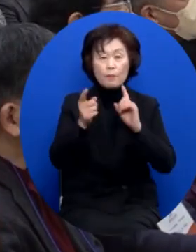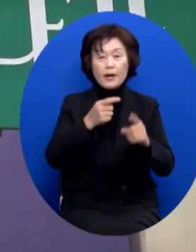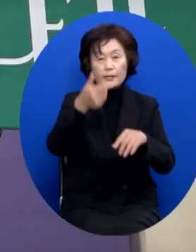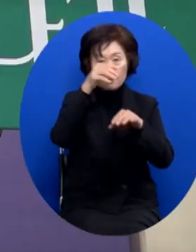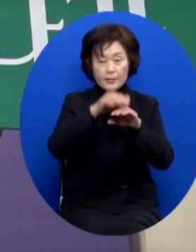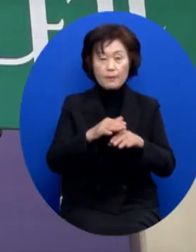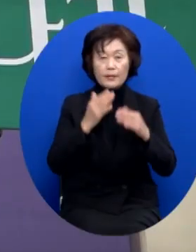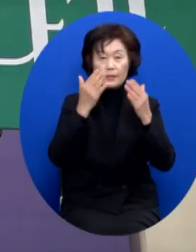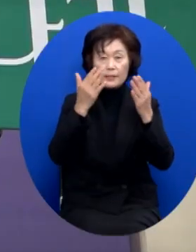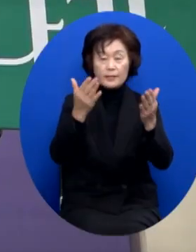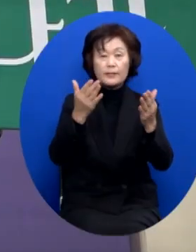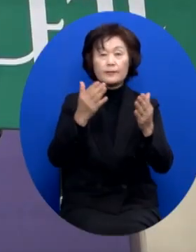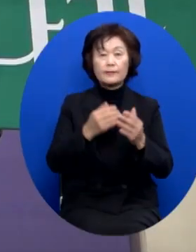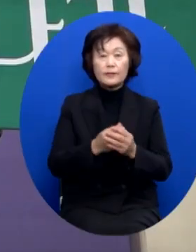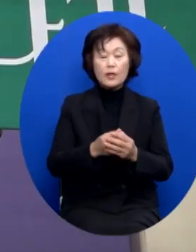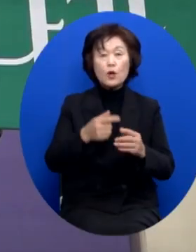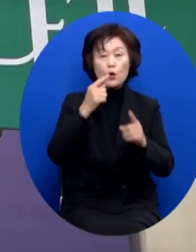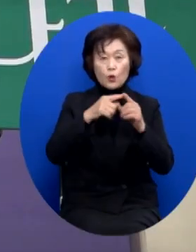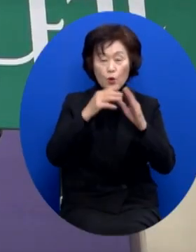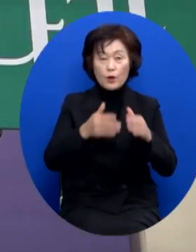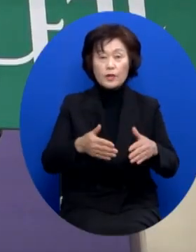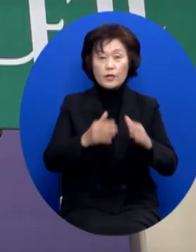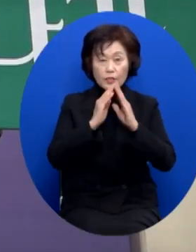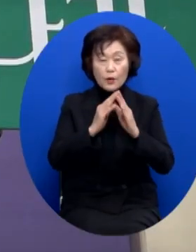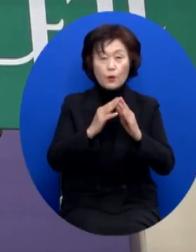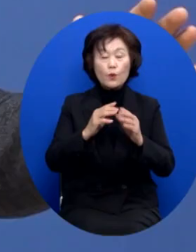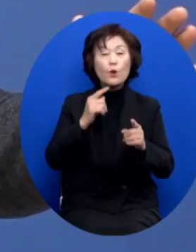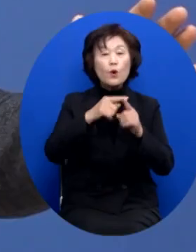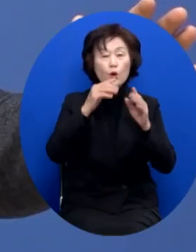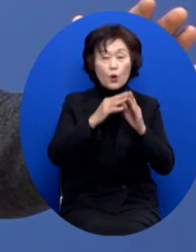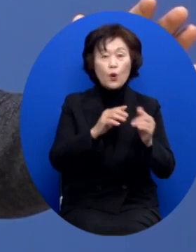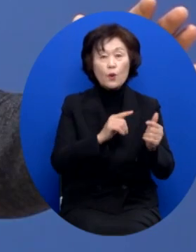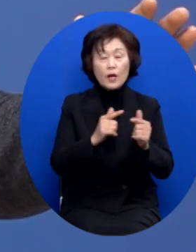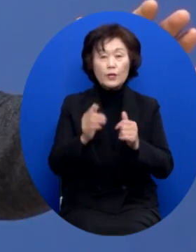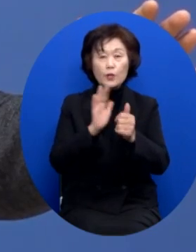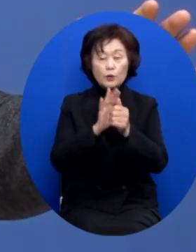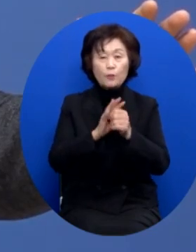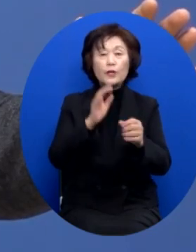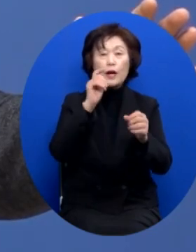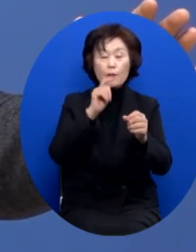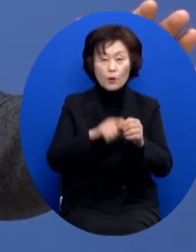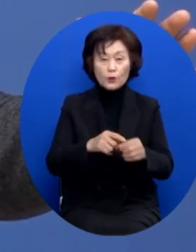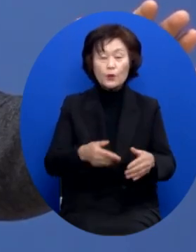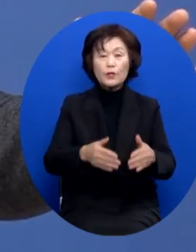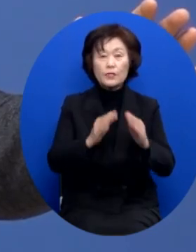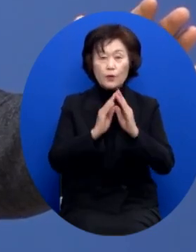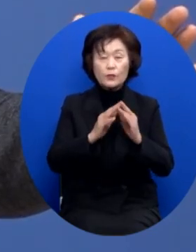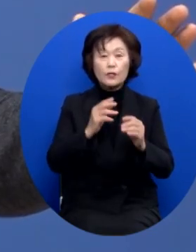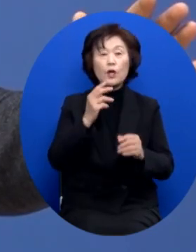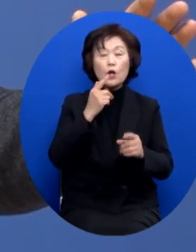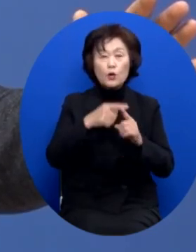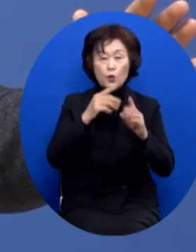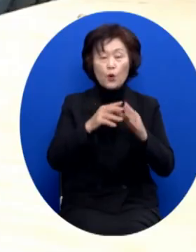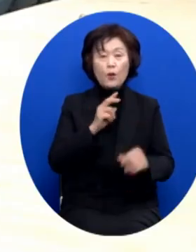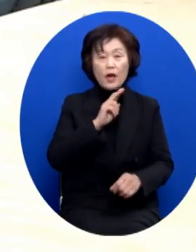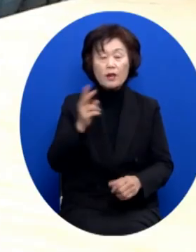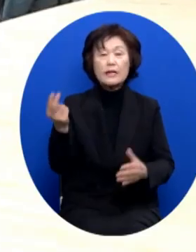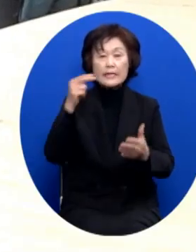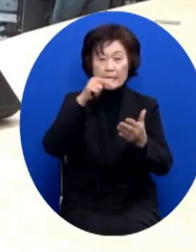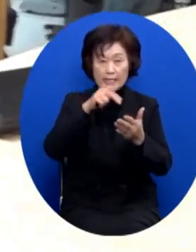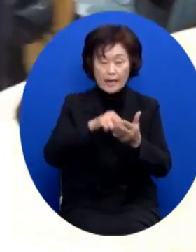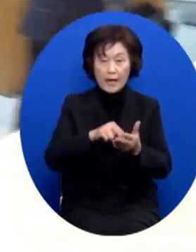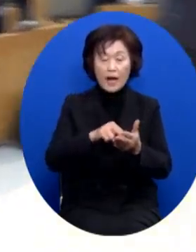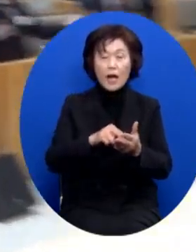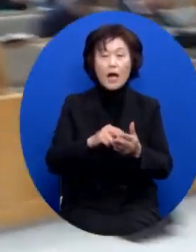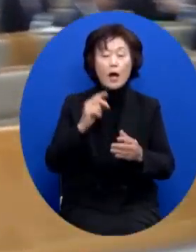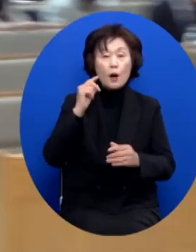열었습니다. 교회를 세우고 목회 현장을 돕기 위해 108회기에 신설된 교회여 일어나라 위원회의